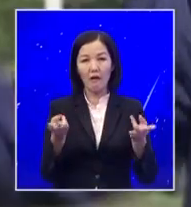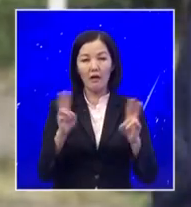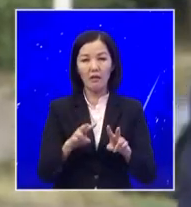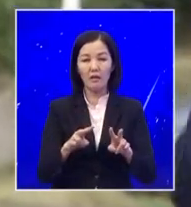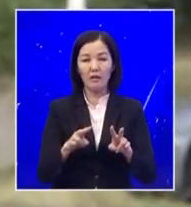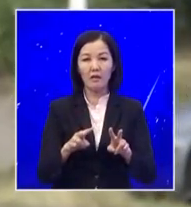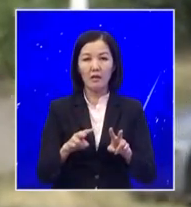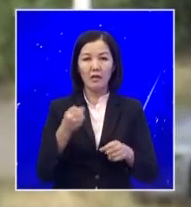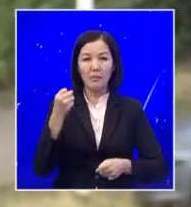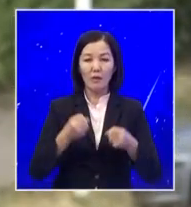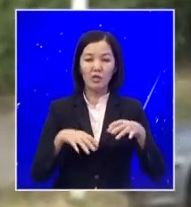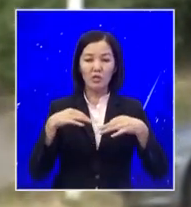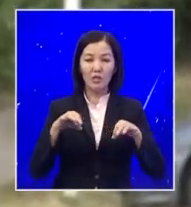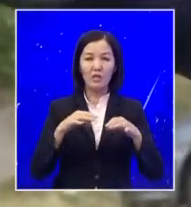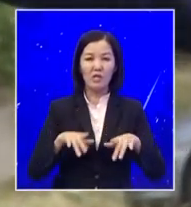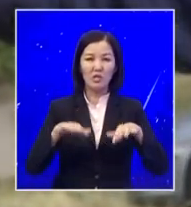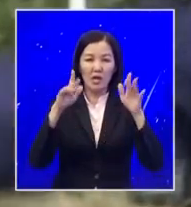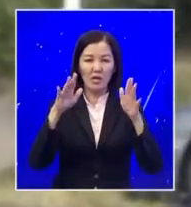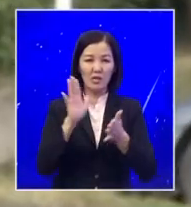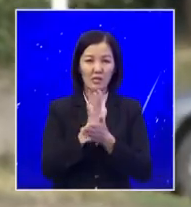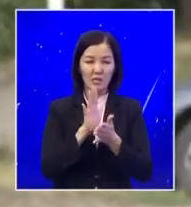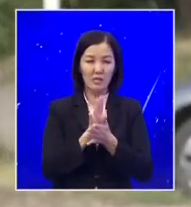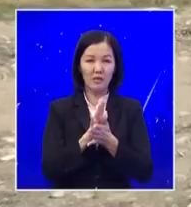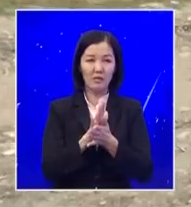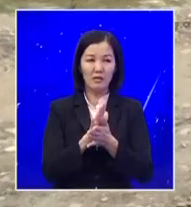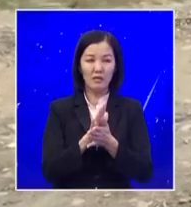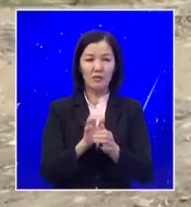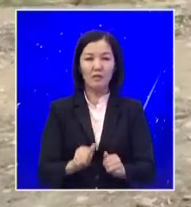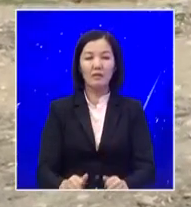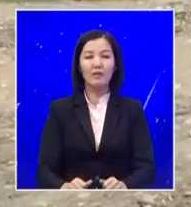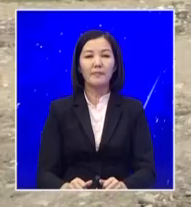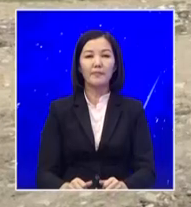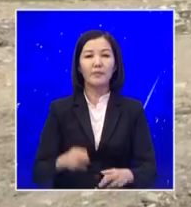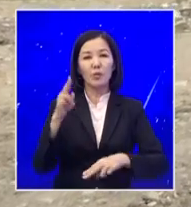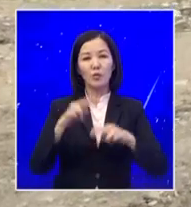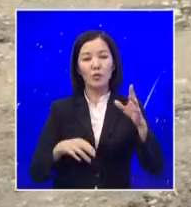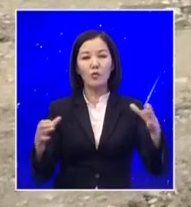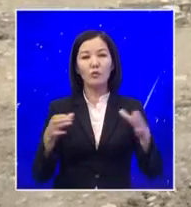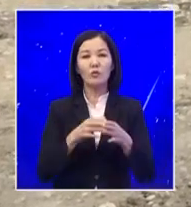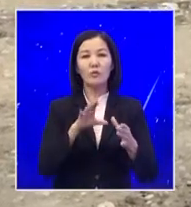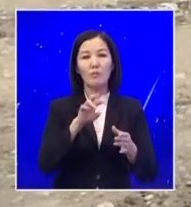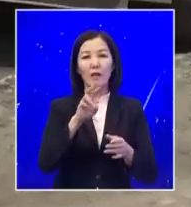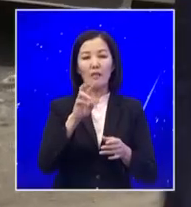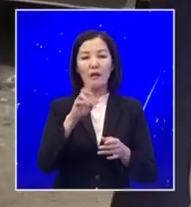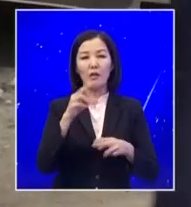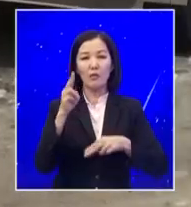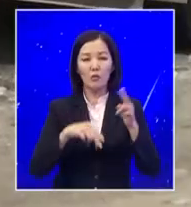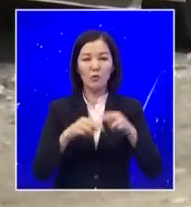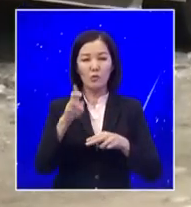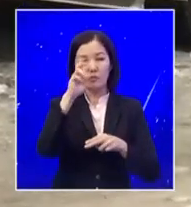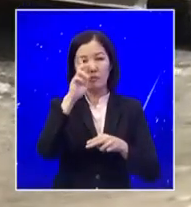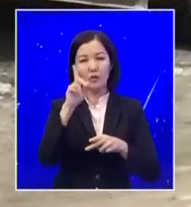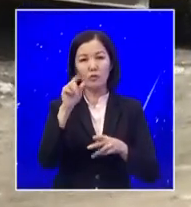бұлай өтпеді, шаң көтіпеді, мұна үйлердің бәрі жазар, бізі мұна шаң қашан бөтеді. Мердігер Монолит серіктестігі құрылыс жұмыстарына